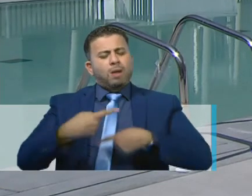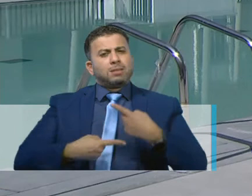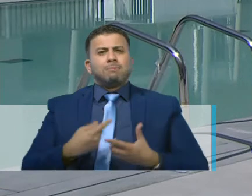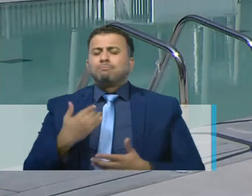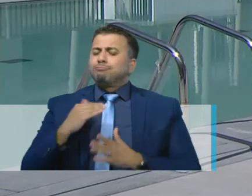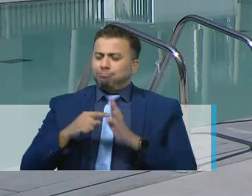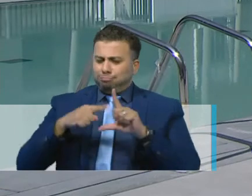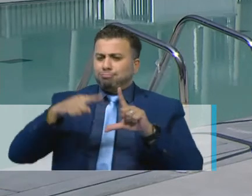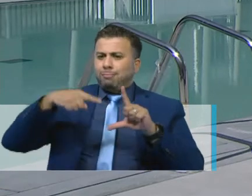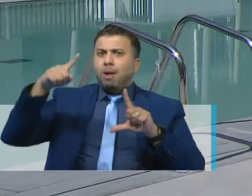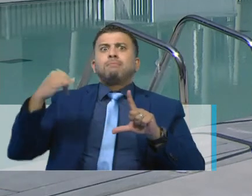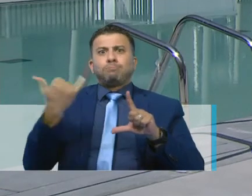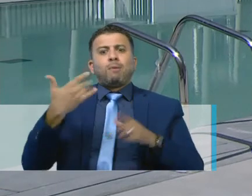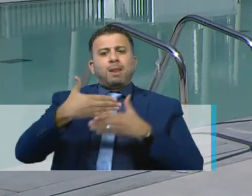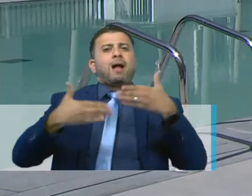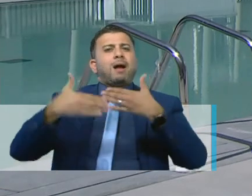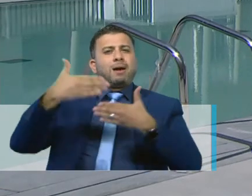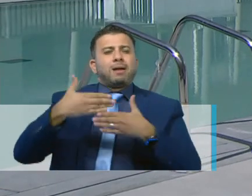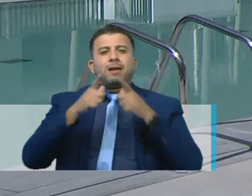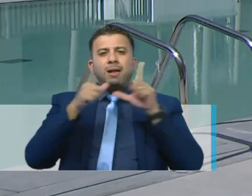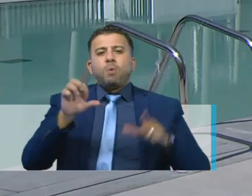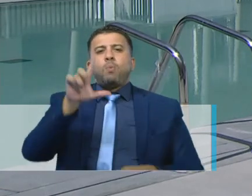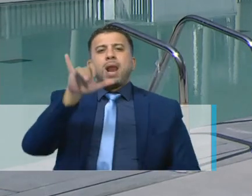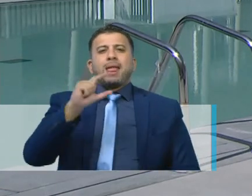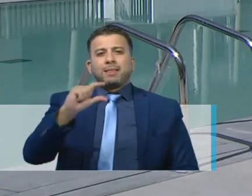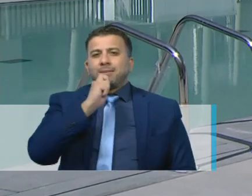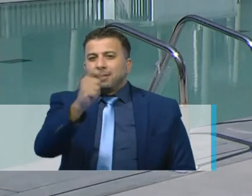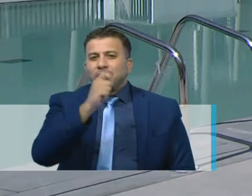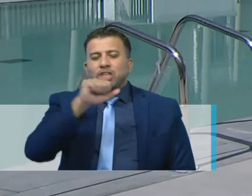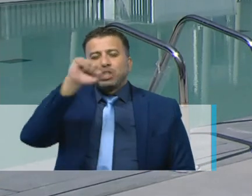والتصاعدي في هذا القطاع الحيوي. لأخبار الدار، وليد الأصبحي، الشارقة.